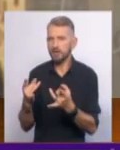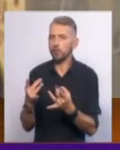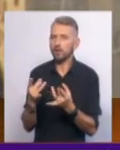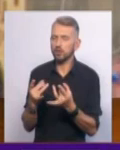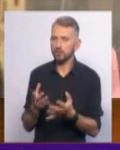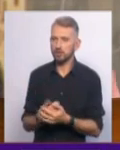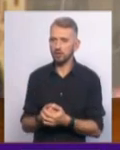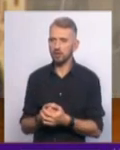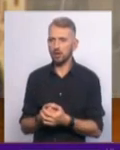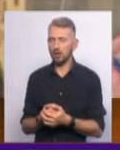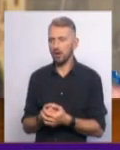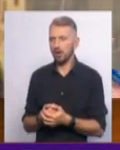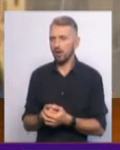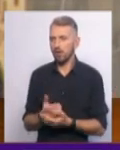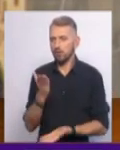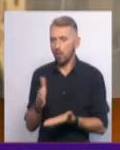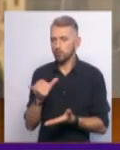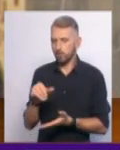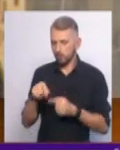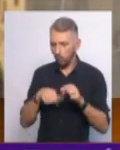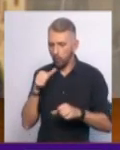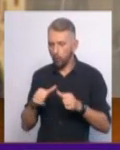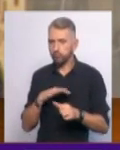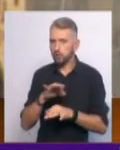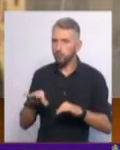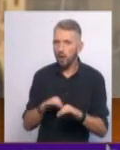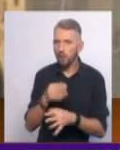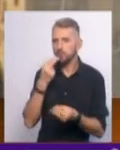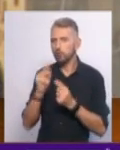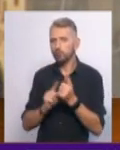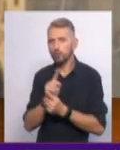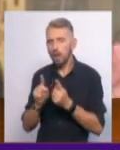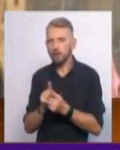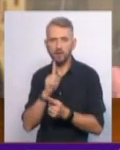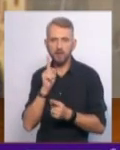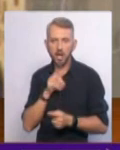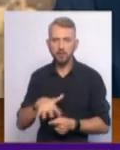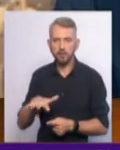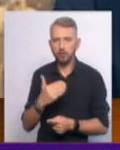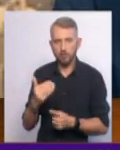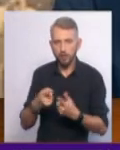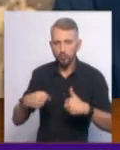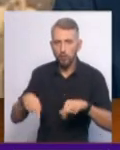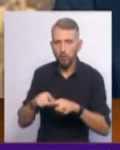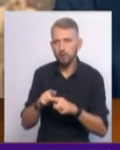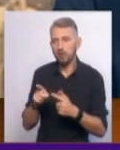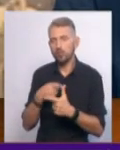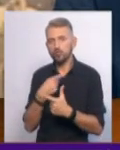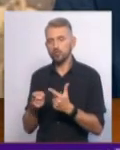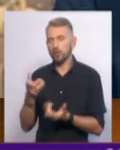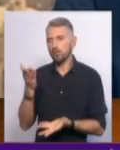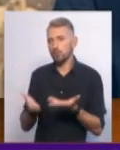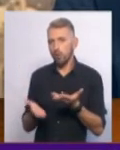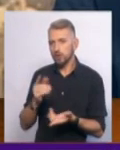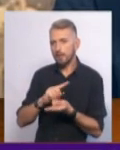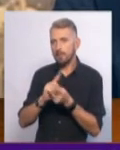чи є можливо у вас, чи були у вас цього року проекти якісь вдосконалення зелених зон, які знаходяться у вас на окрузі, чи, може,